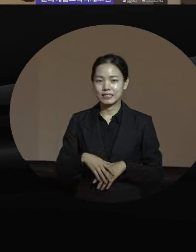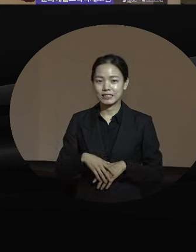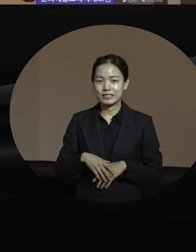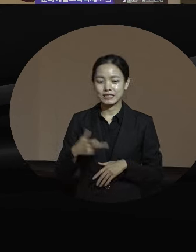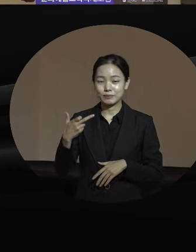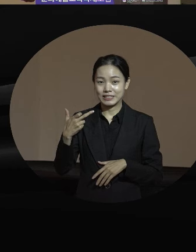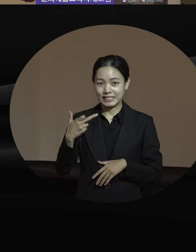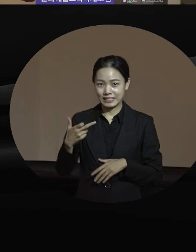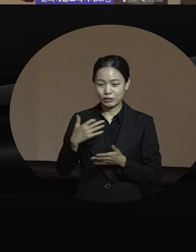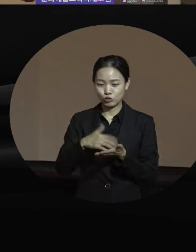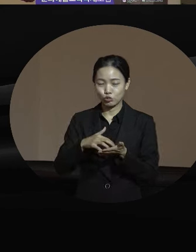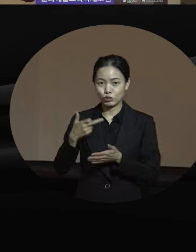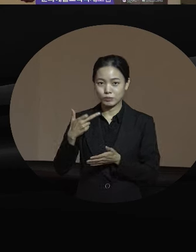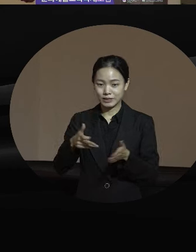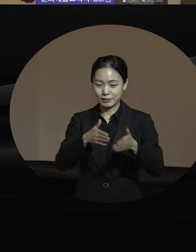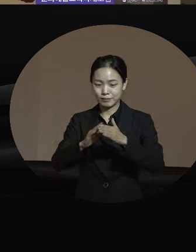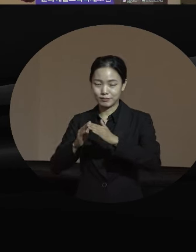예정입니다.